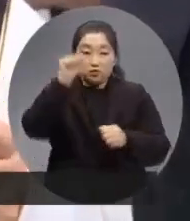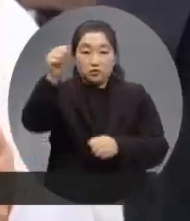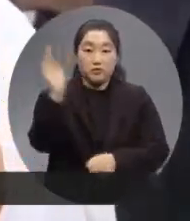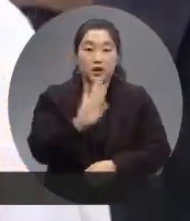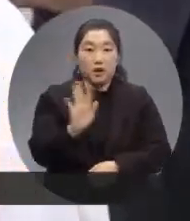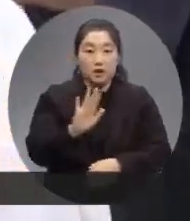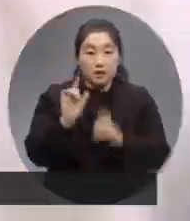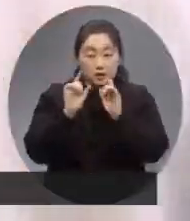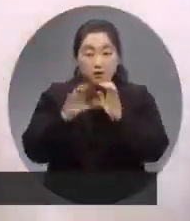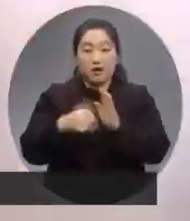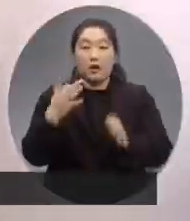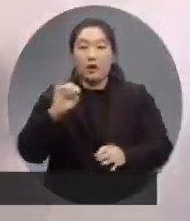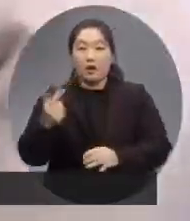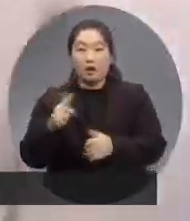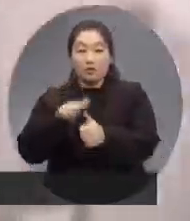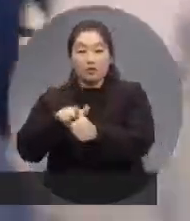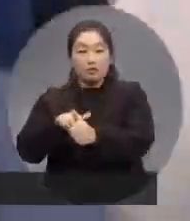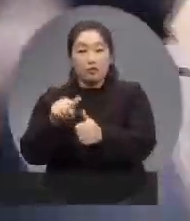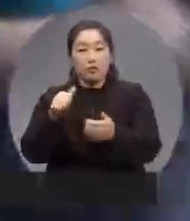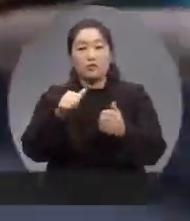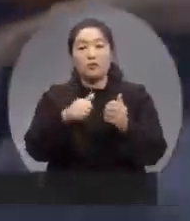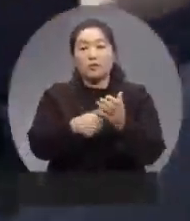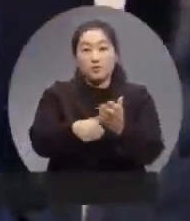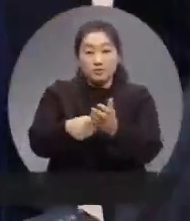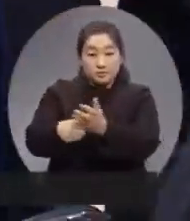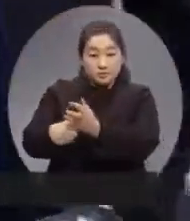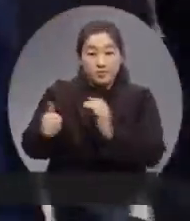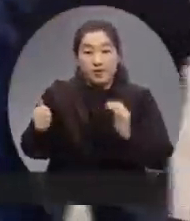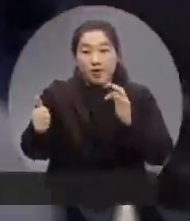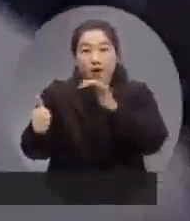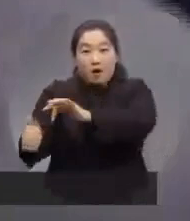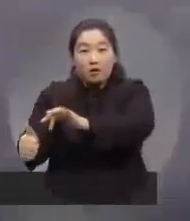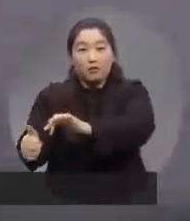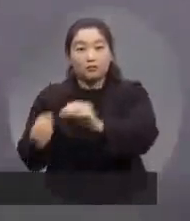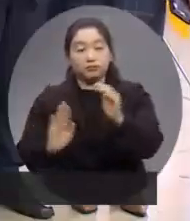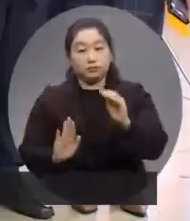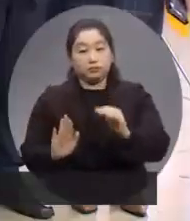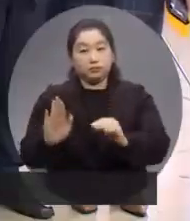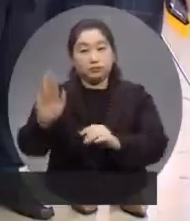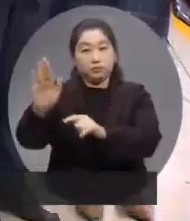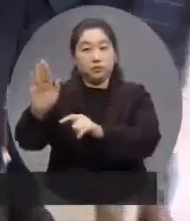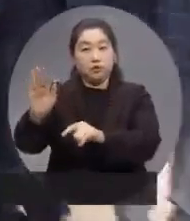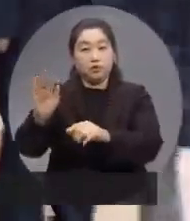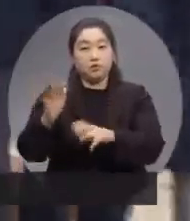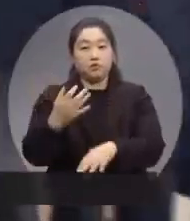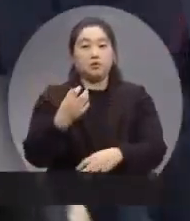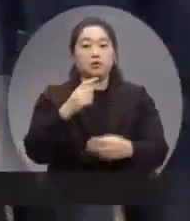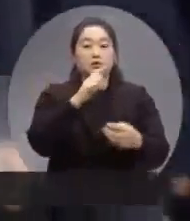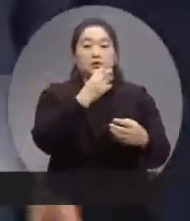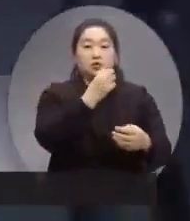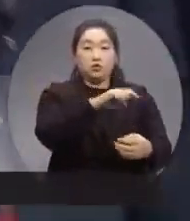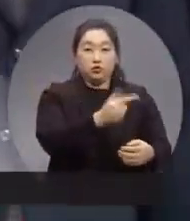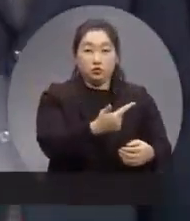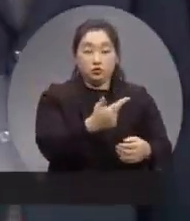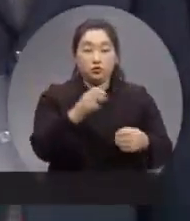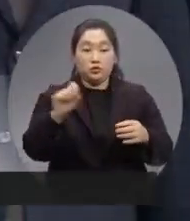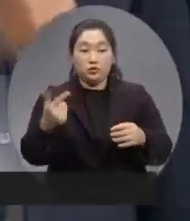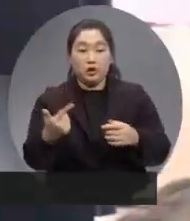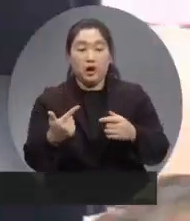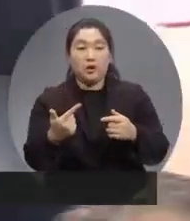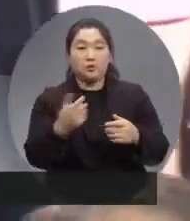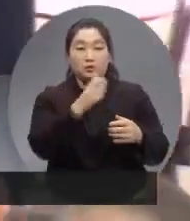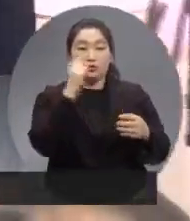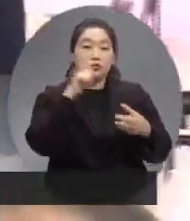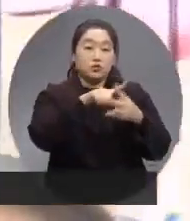선언까지만 해도 안 후보의 지지율은 상승 곡선을 그렸습니다. 하지만 이른바 유난 연대, 윤핵관 표현에